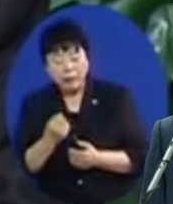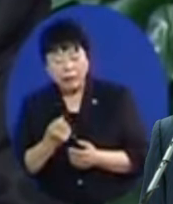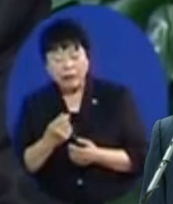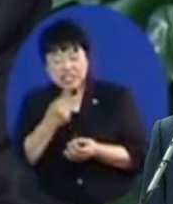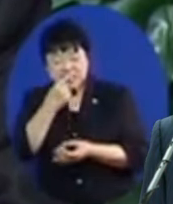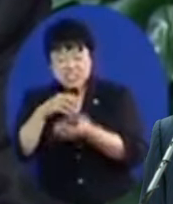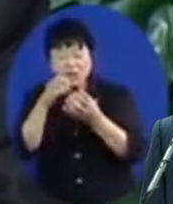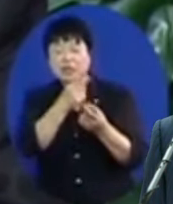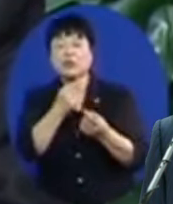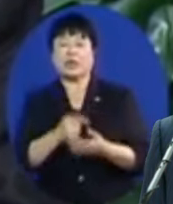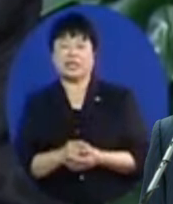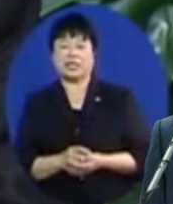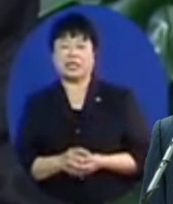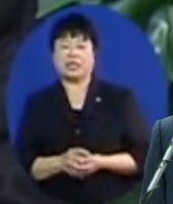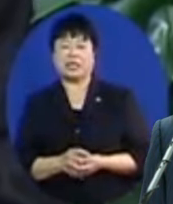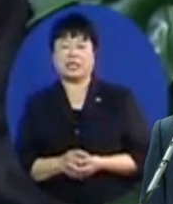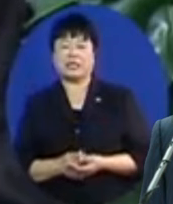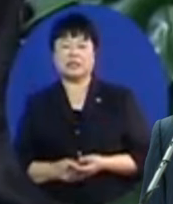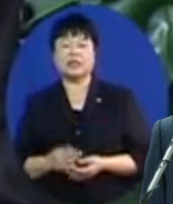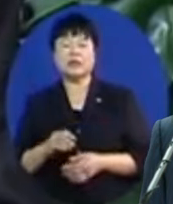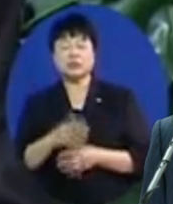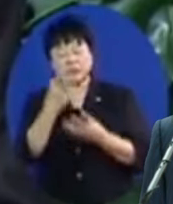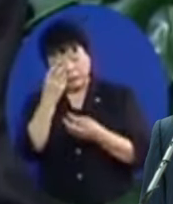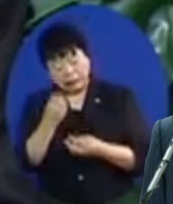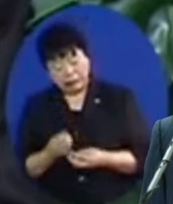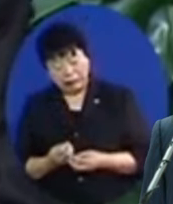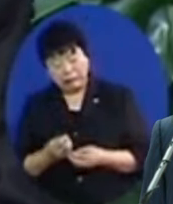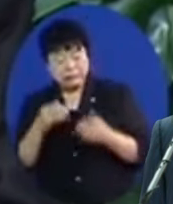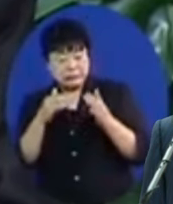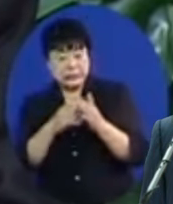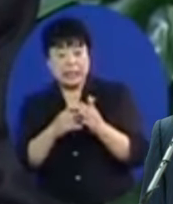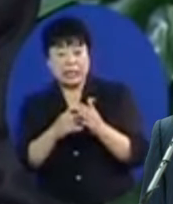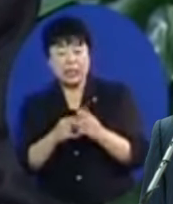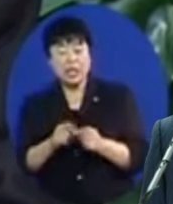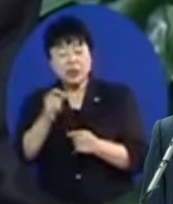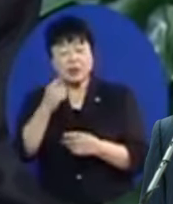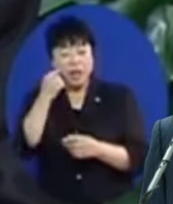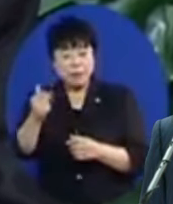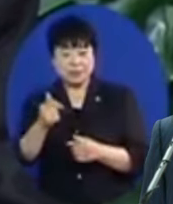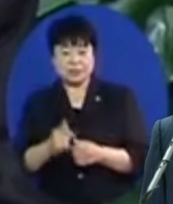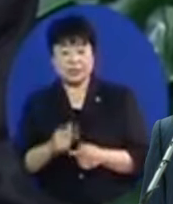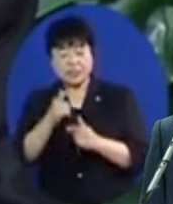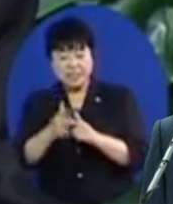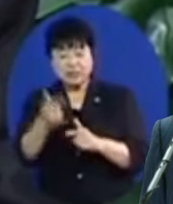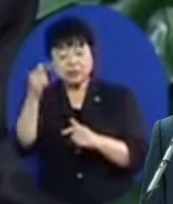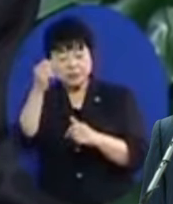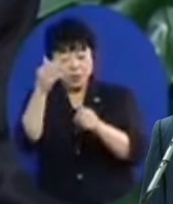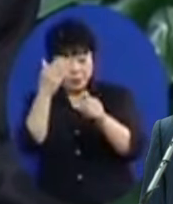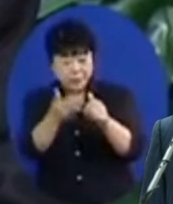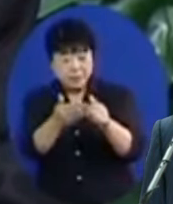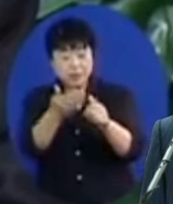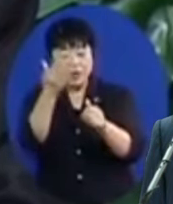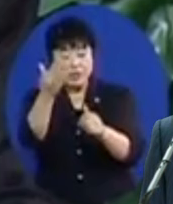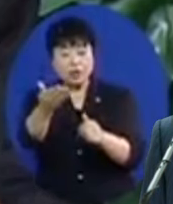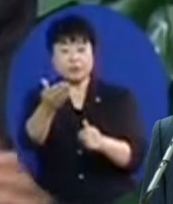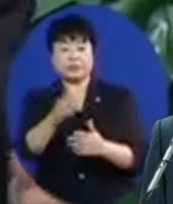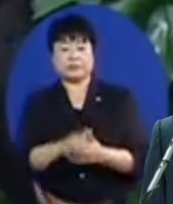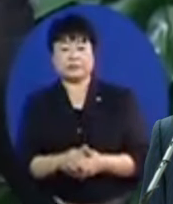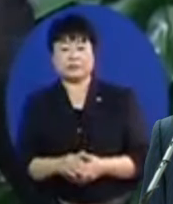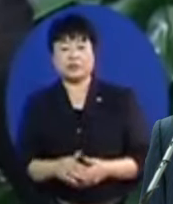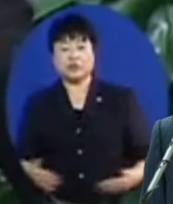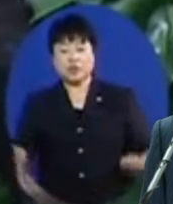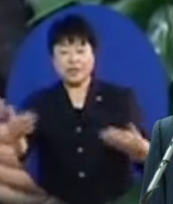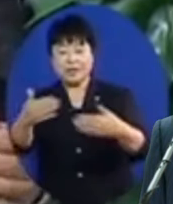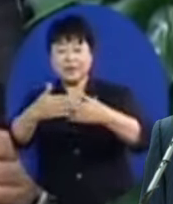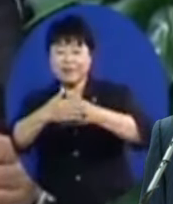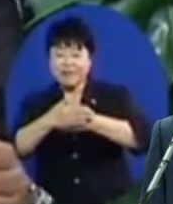연기와 같은 것입니다. 풀은 시들고 연기는 사라지는 것입니다. 영원한 아버지와 예수님과 성령님이 여러분을 두 손을